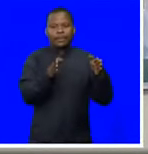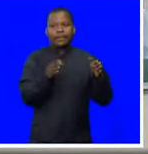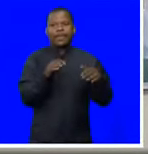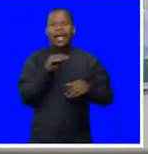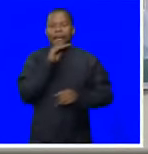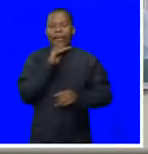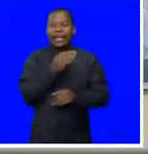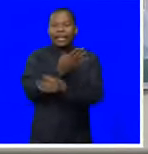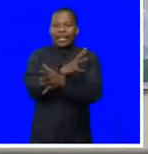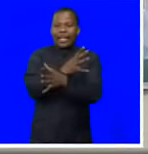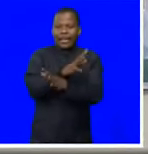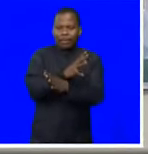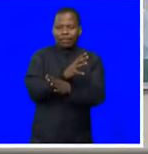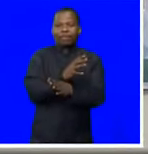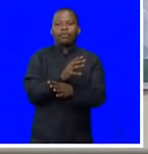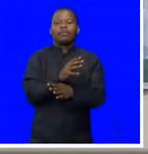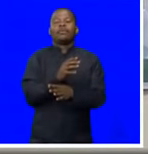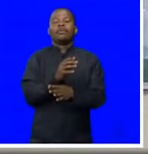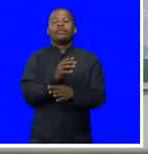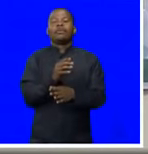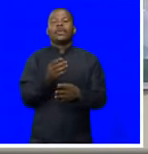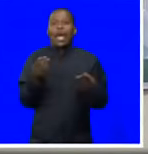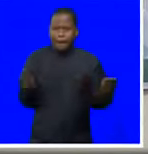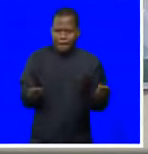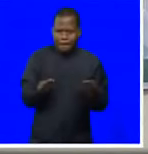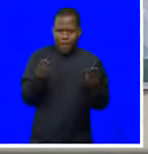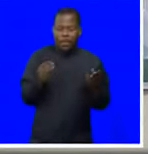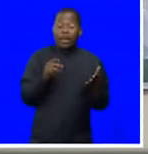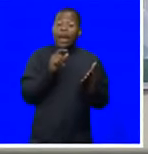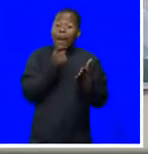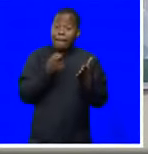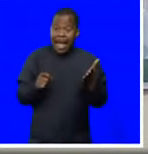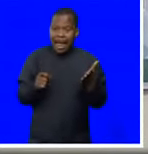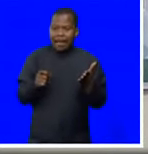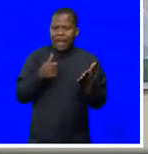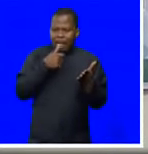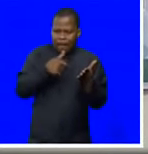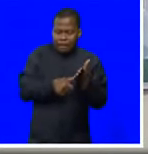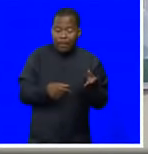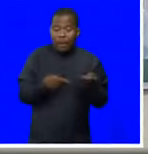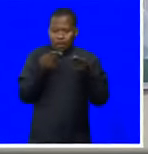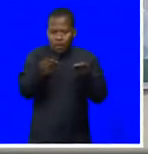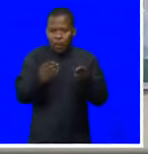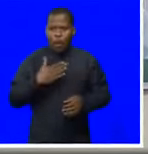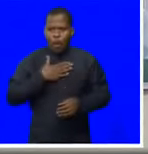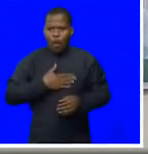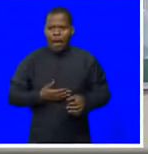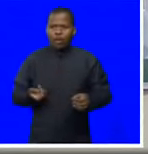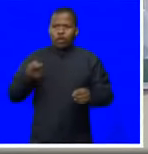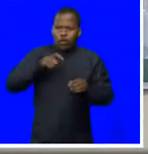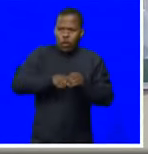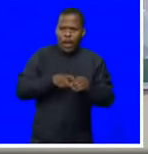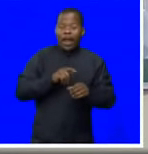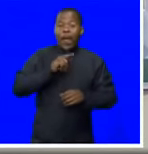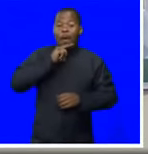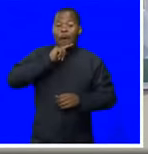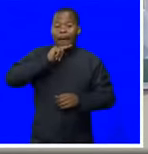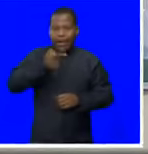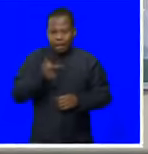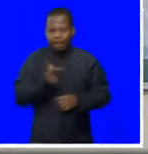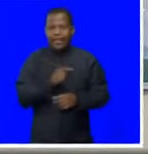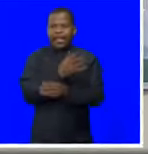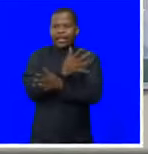Correctional Services watisa bonke labafaka ticelo tabo temsebenzi kulo mnyango ukuthi kutabe